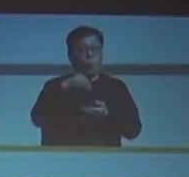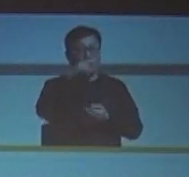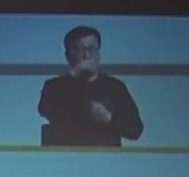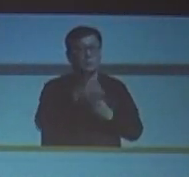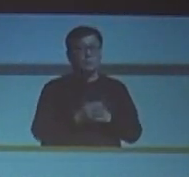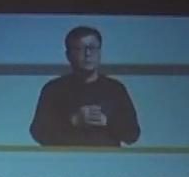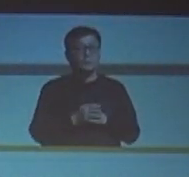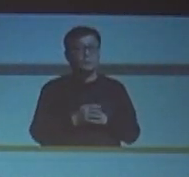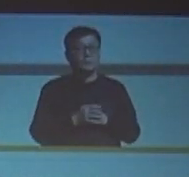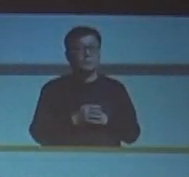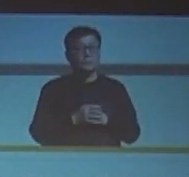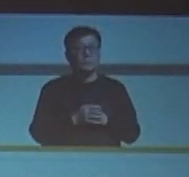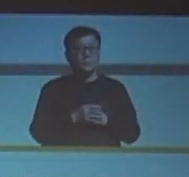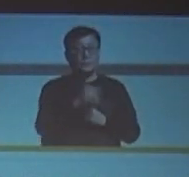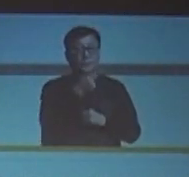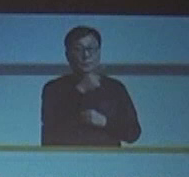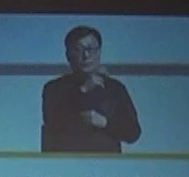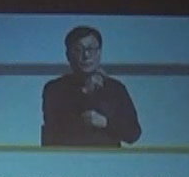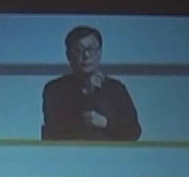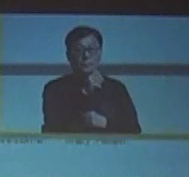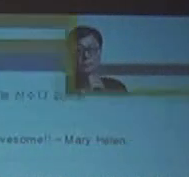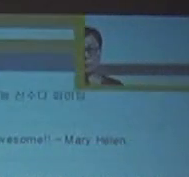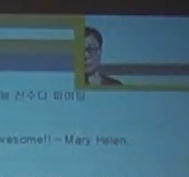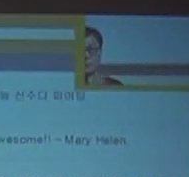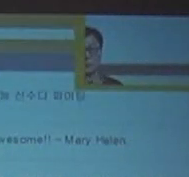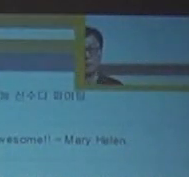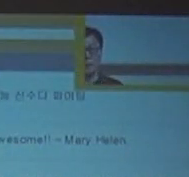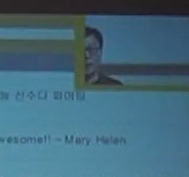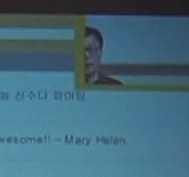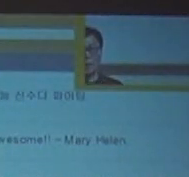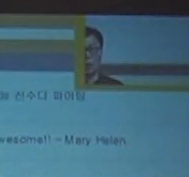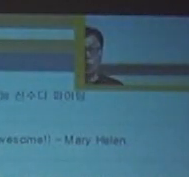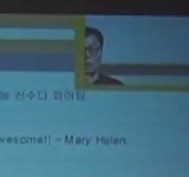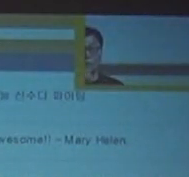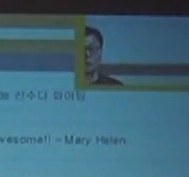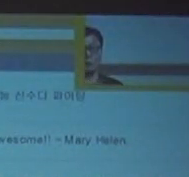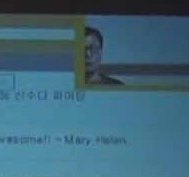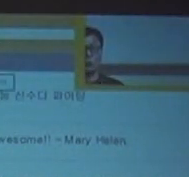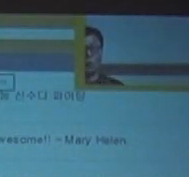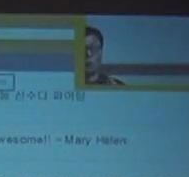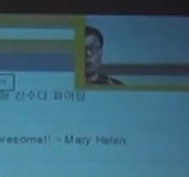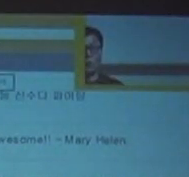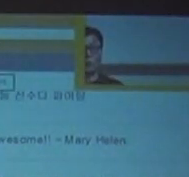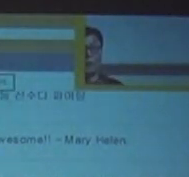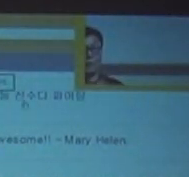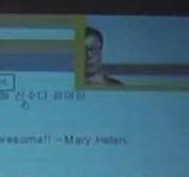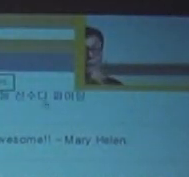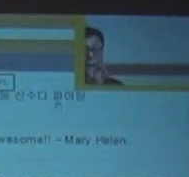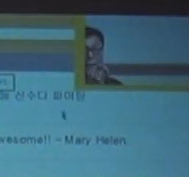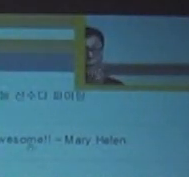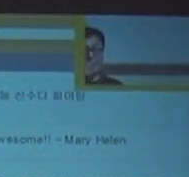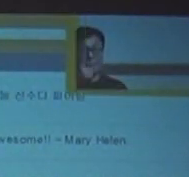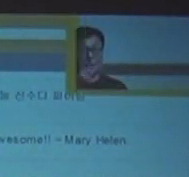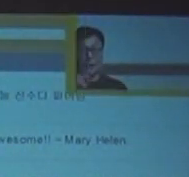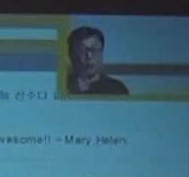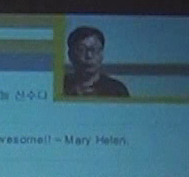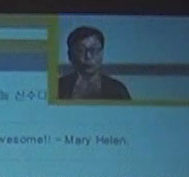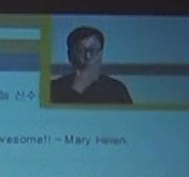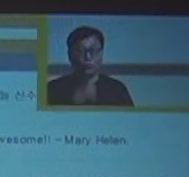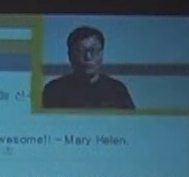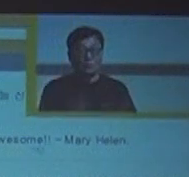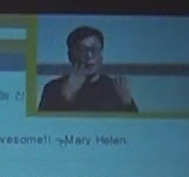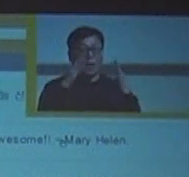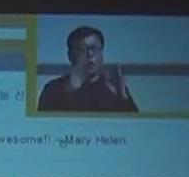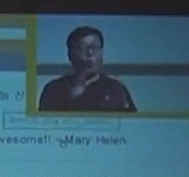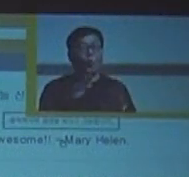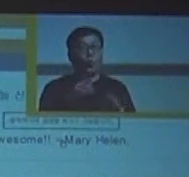네. 남영자 마리아님, 네. 오늘 신부들의 수다 공개 방송 장미남 축하드립니다. 오늘 신스타 파이팅 하고 보내주셨네요.